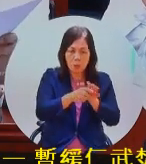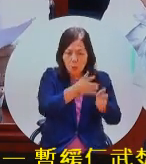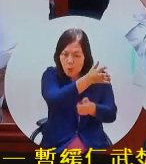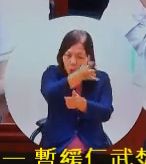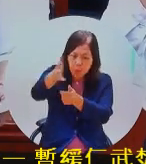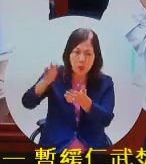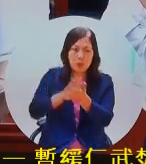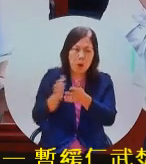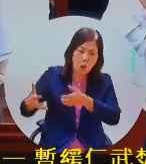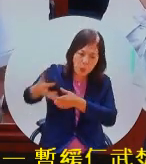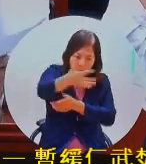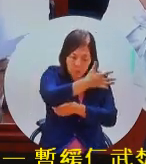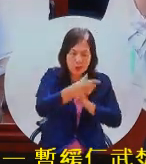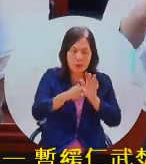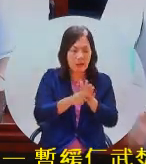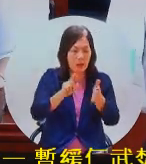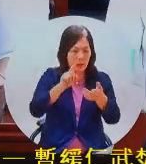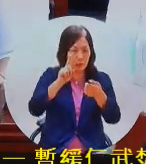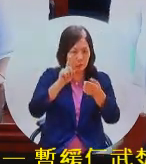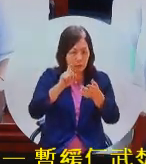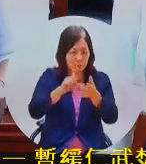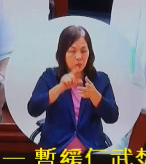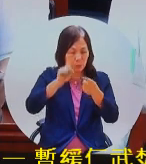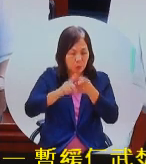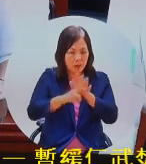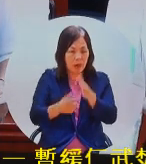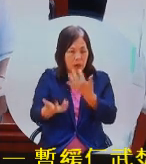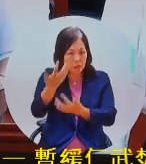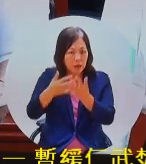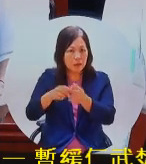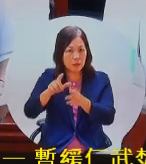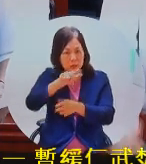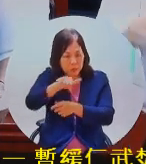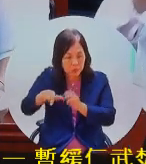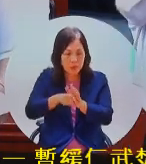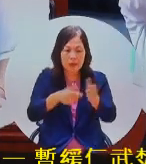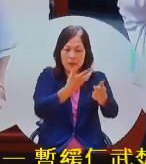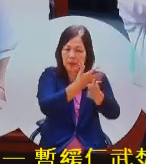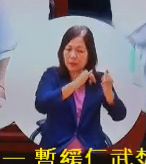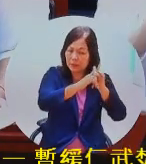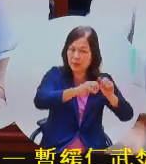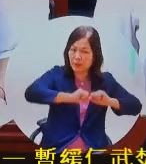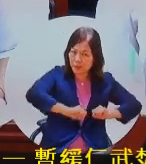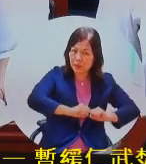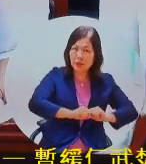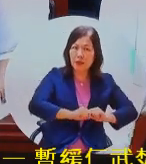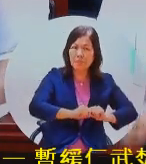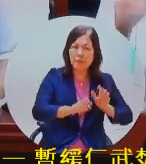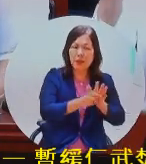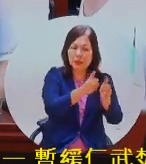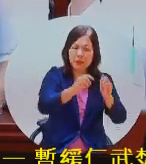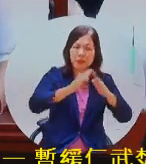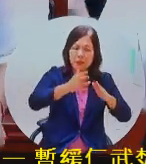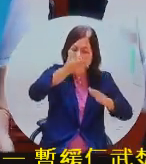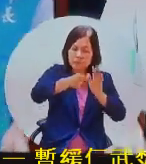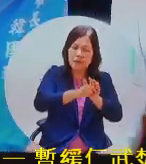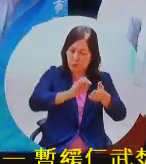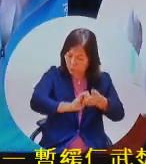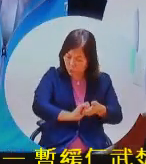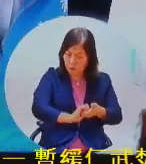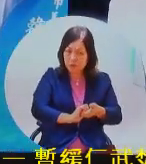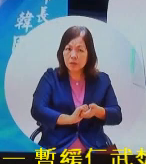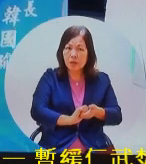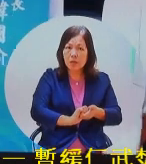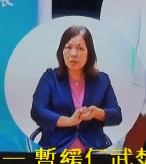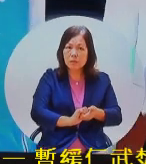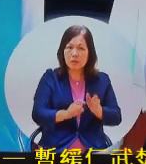样一个合理的燃烧废弃物，让公有市民更健康。 谢谢，谢谢市长，那您确认一下，您说今天下午